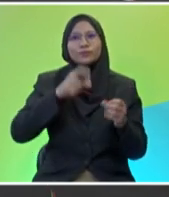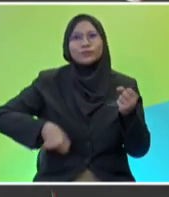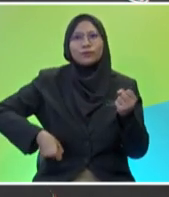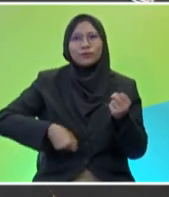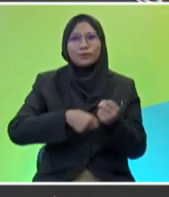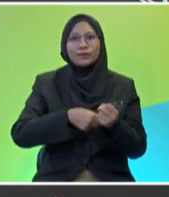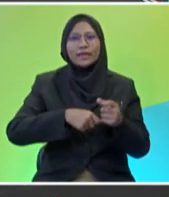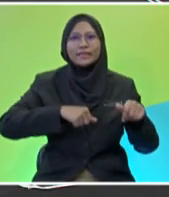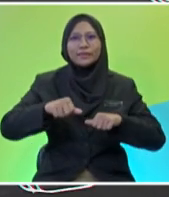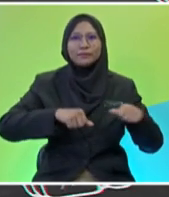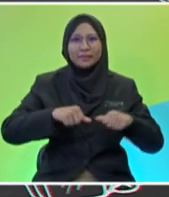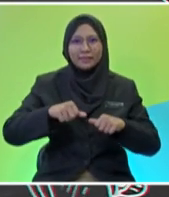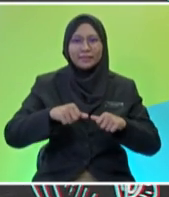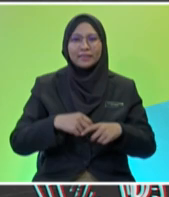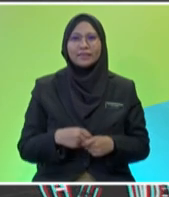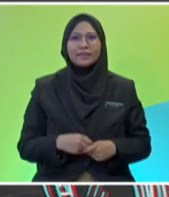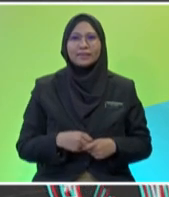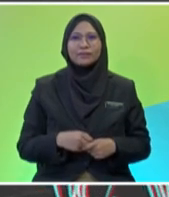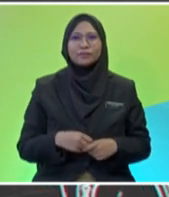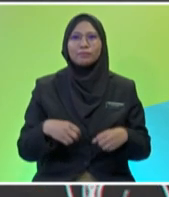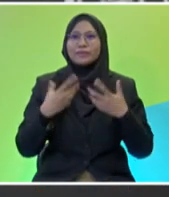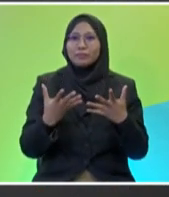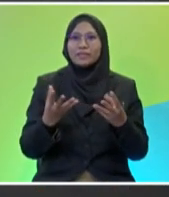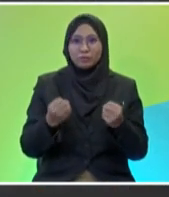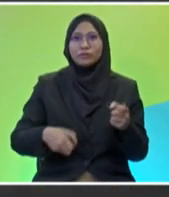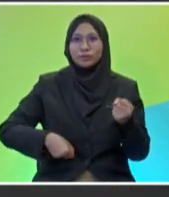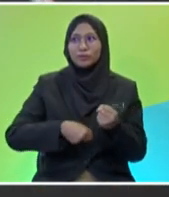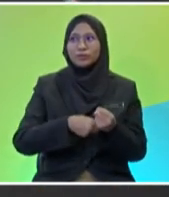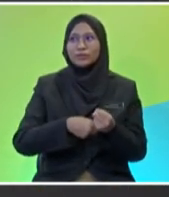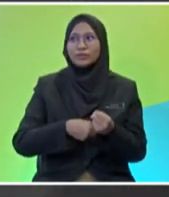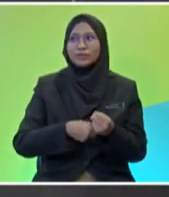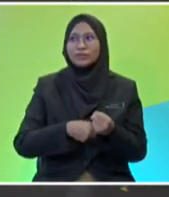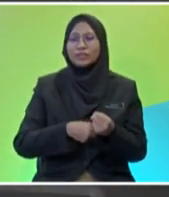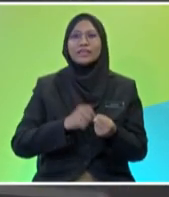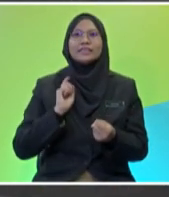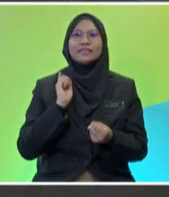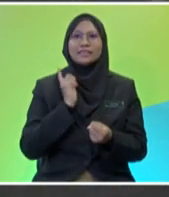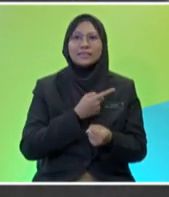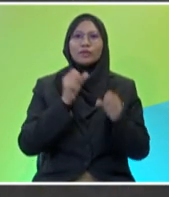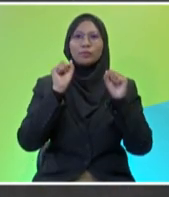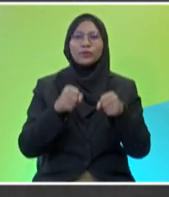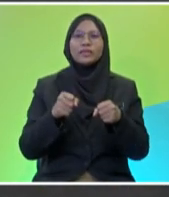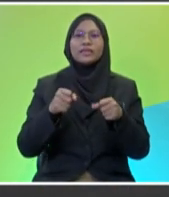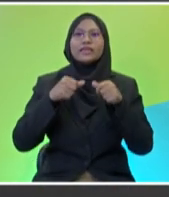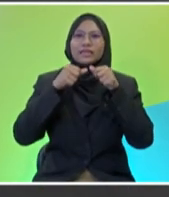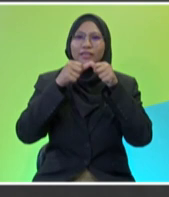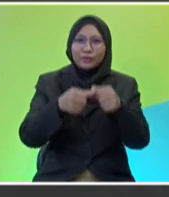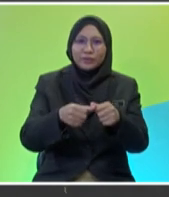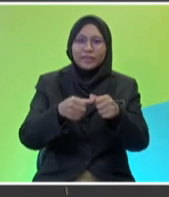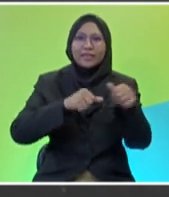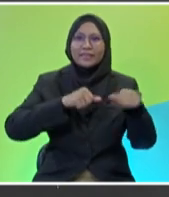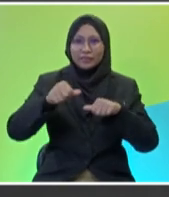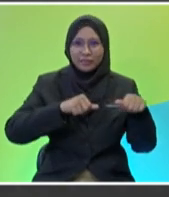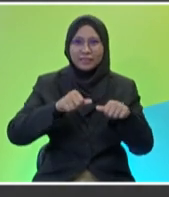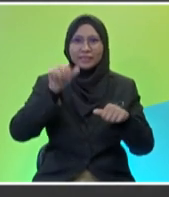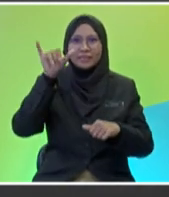program itu bagaimana kita menyokong inilah dengan menyertai pertandingan yang dijalankan oleh agency